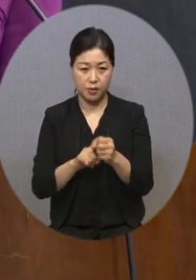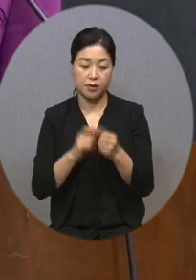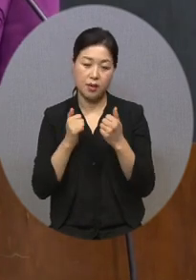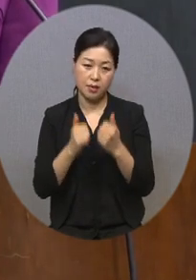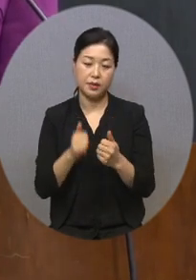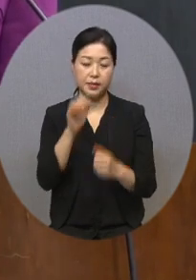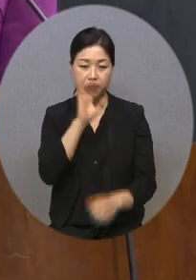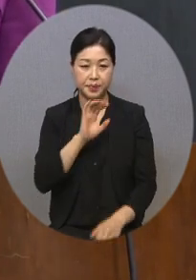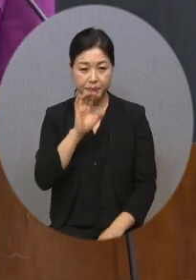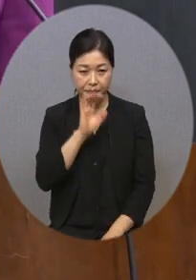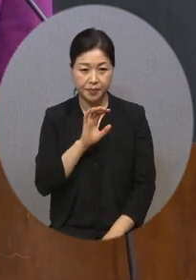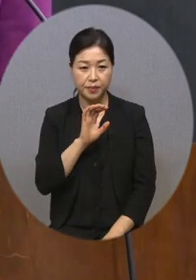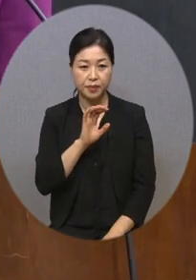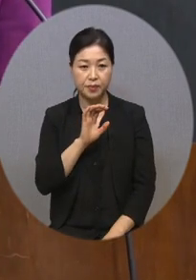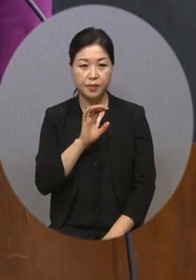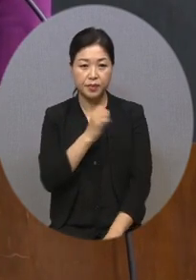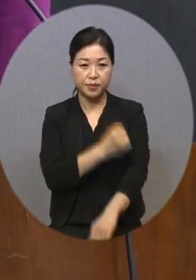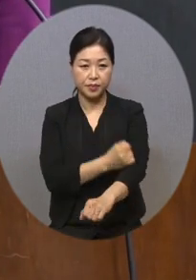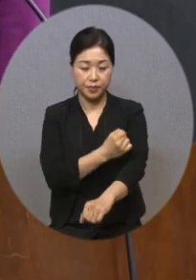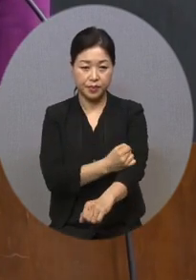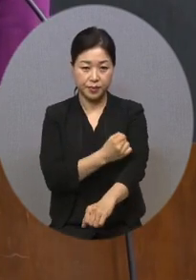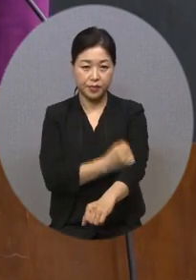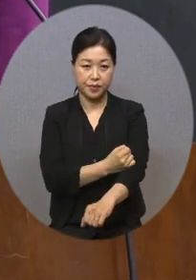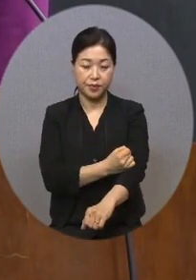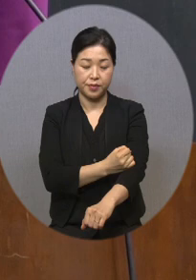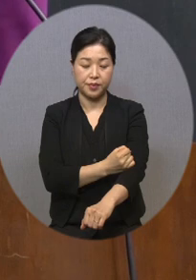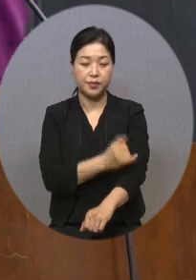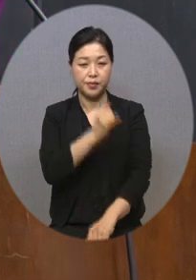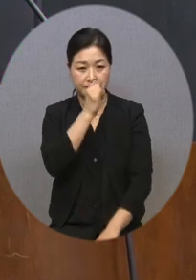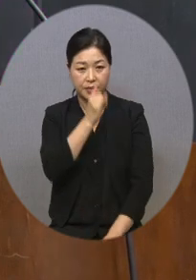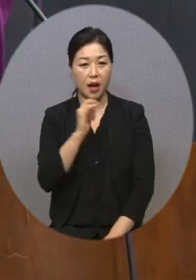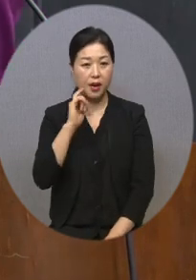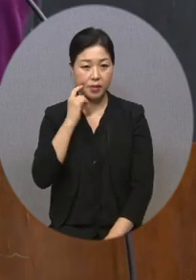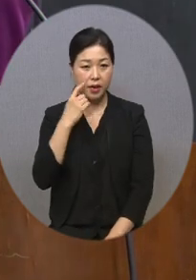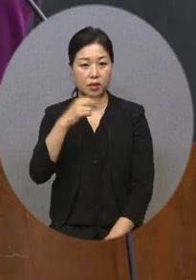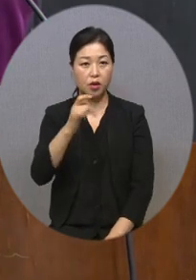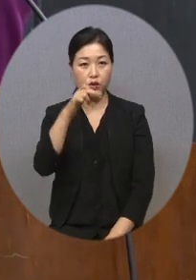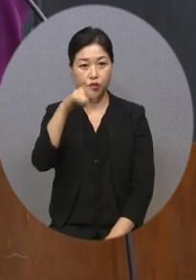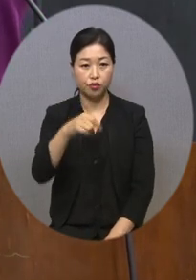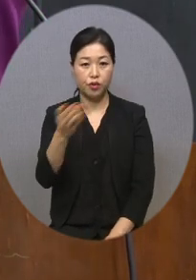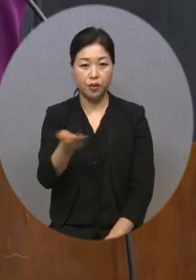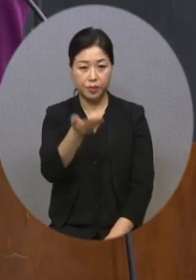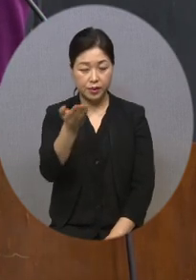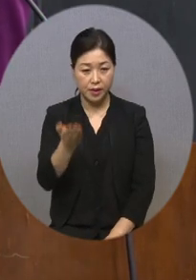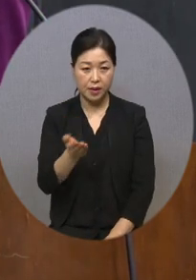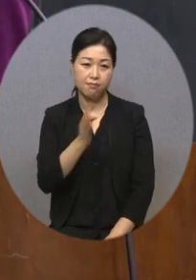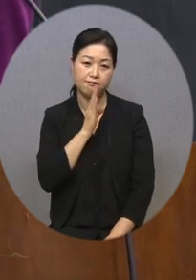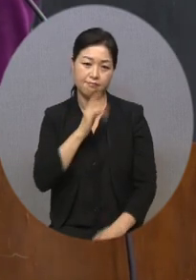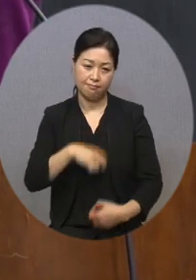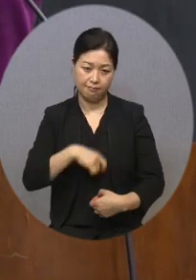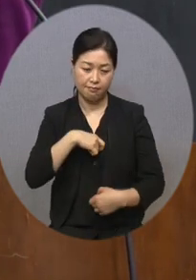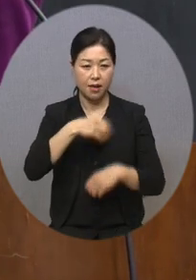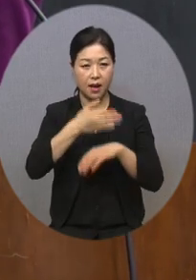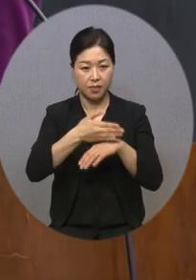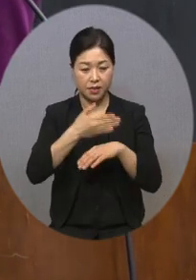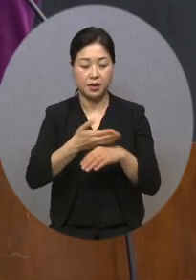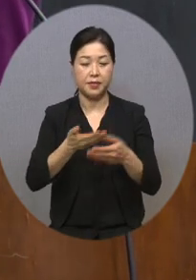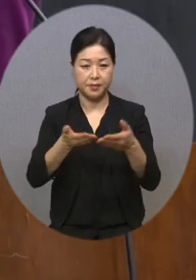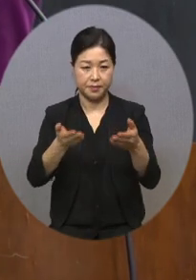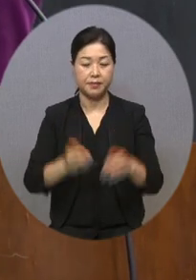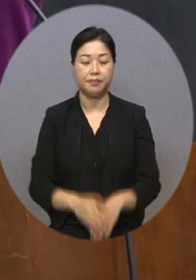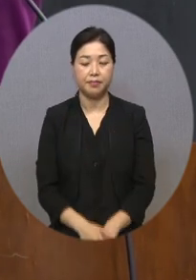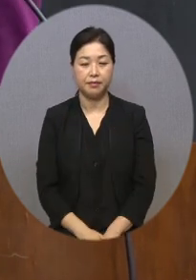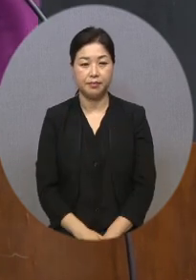열심히 연습하시고 또 수고를 아끼지 않았을 아름다운 선후 여러분들께 진심으로 감사의 말씀을 먼저